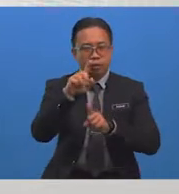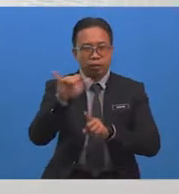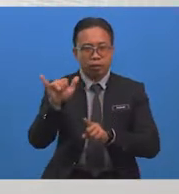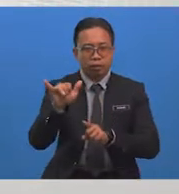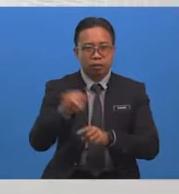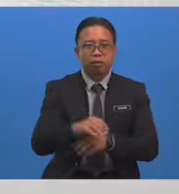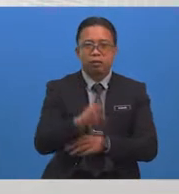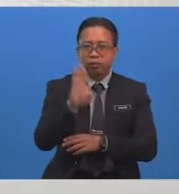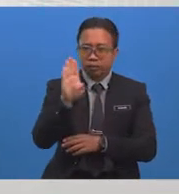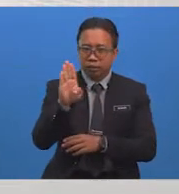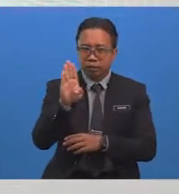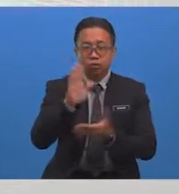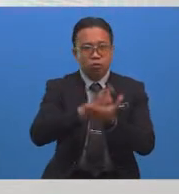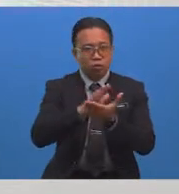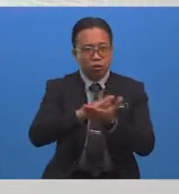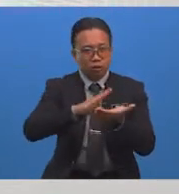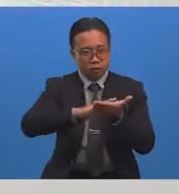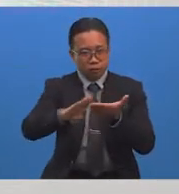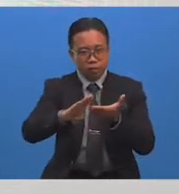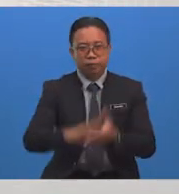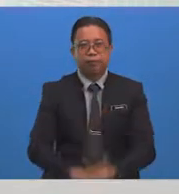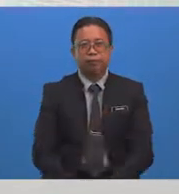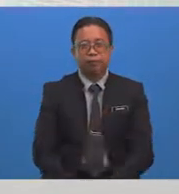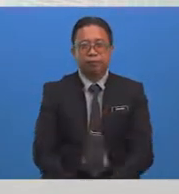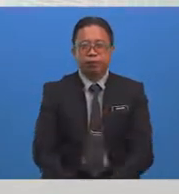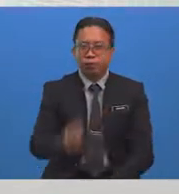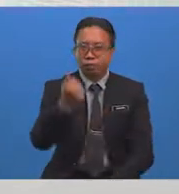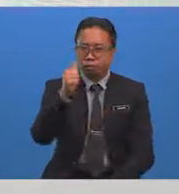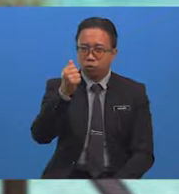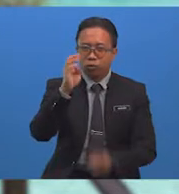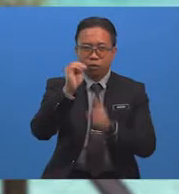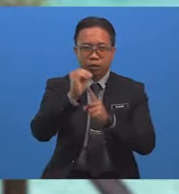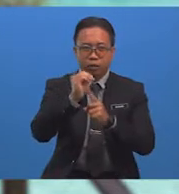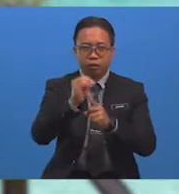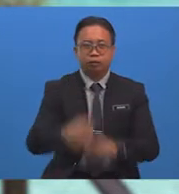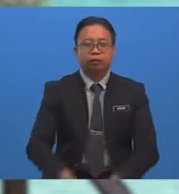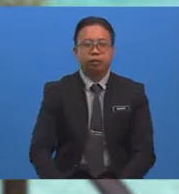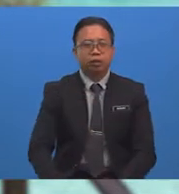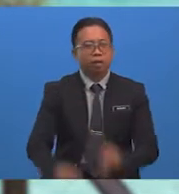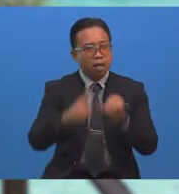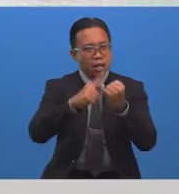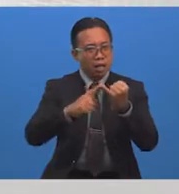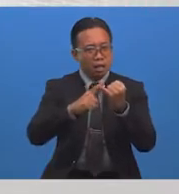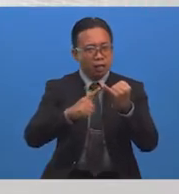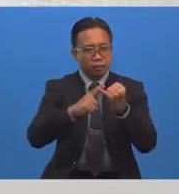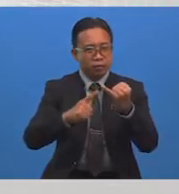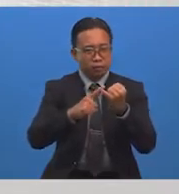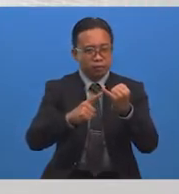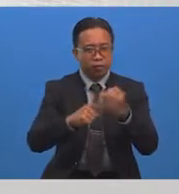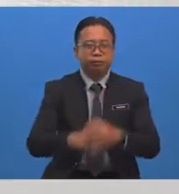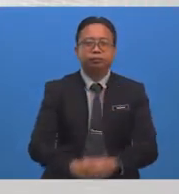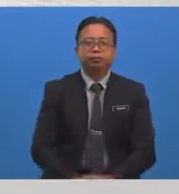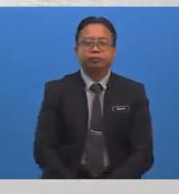B sekolah bersih skor 10 pusingan terakhir mode-mode roda